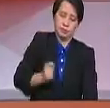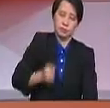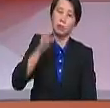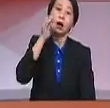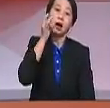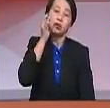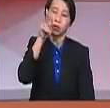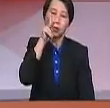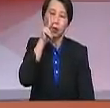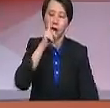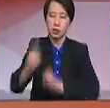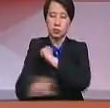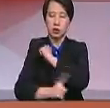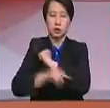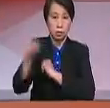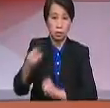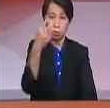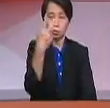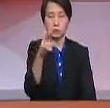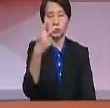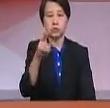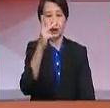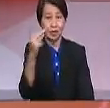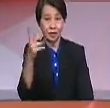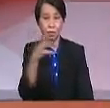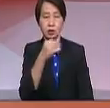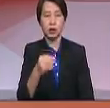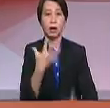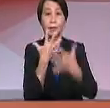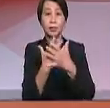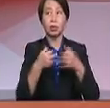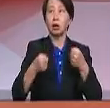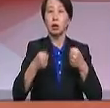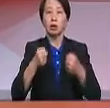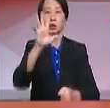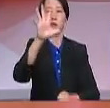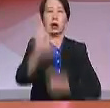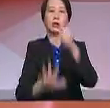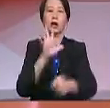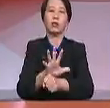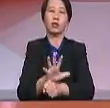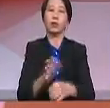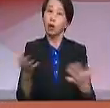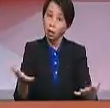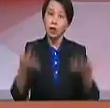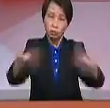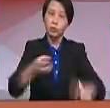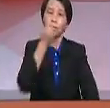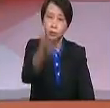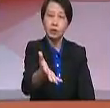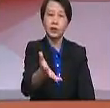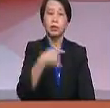Alustar. Jadi saya dah katakan bahawa sesiapa yang masih di